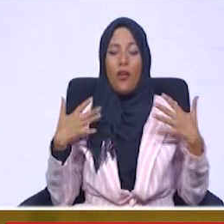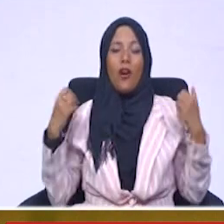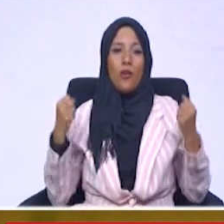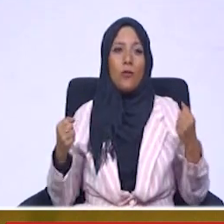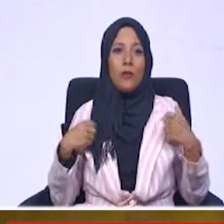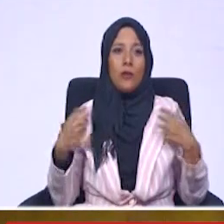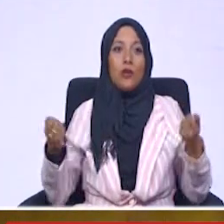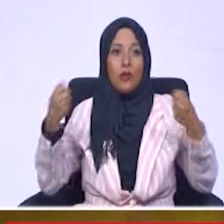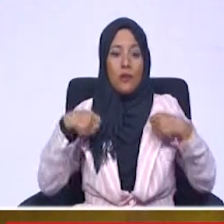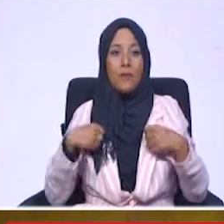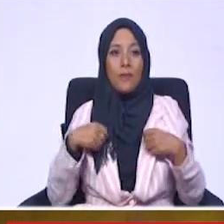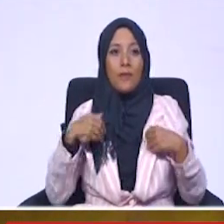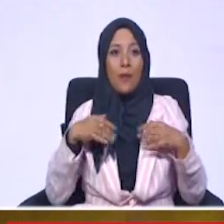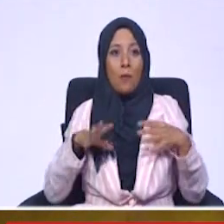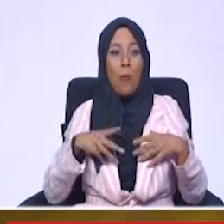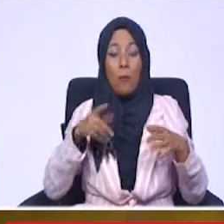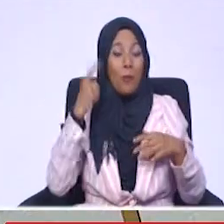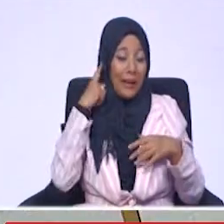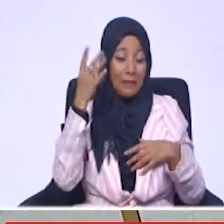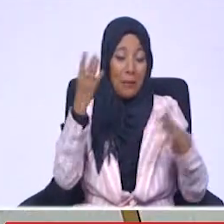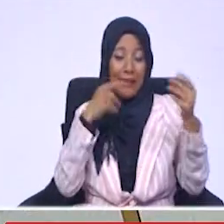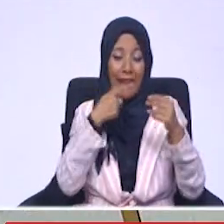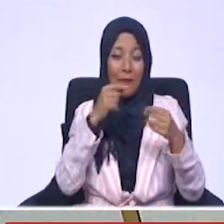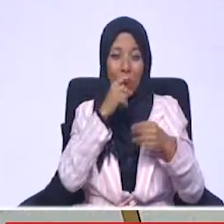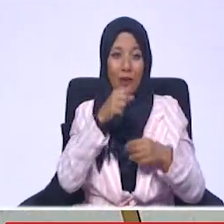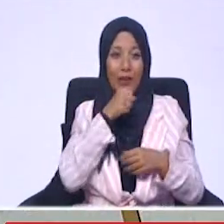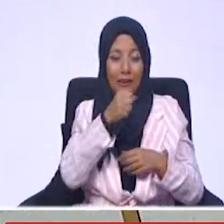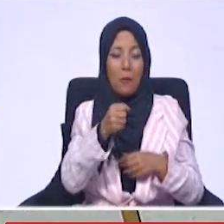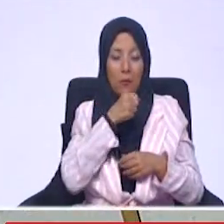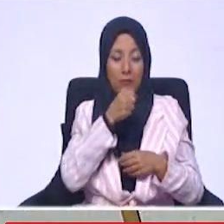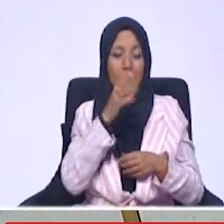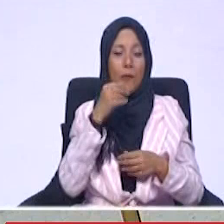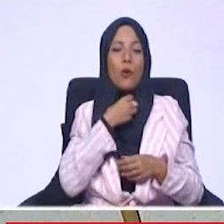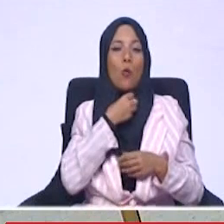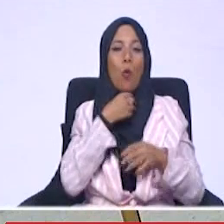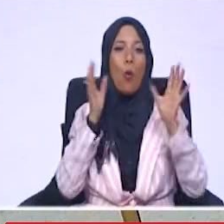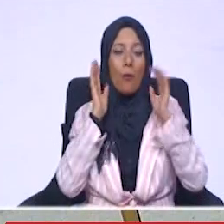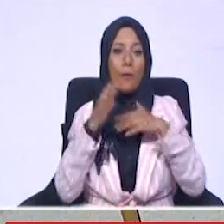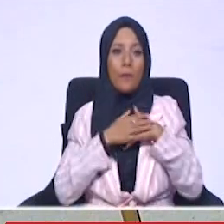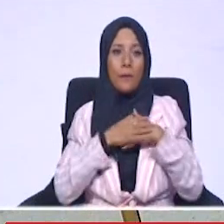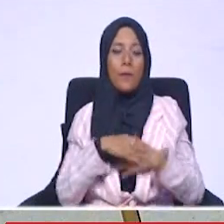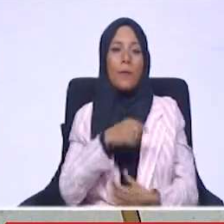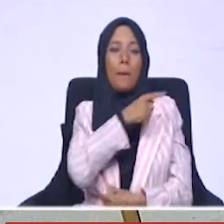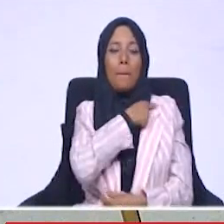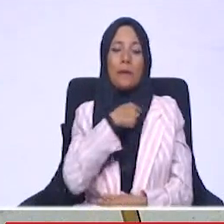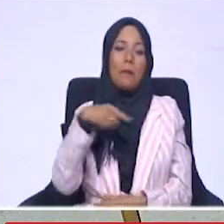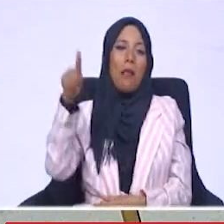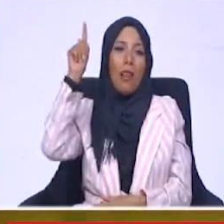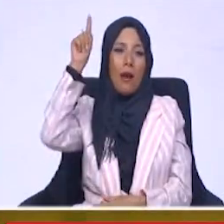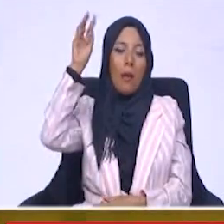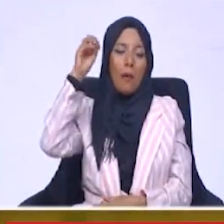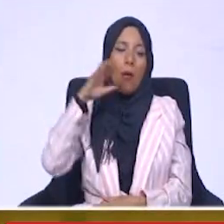ويشرفني طب ممكن اسمع منك خطبه حاضر يلا بسم الله الرحمن